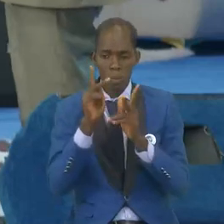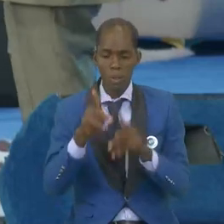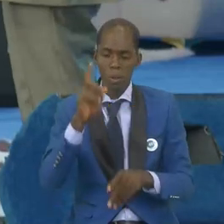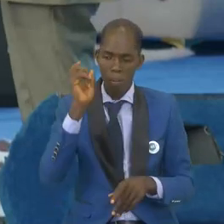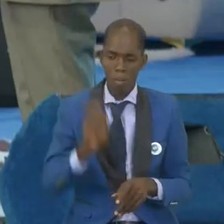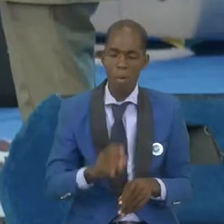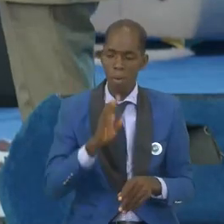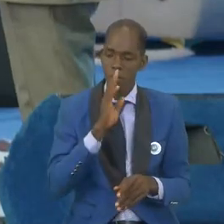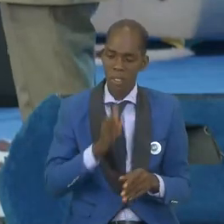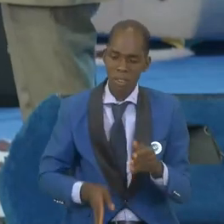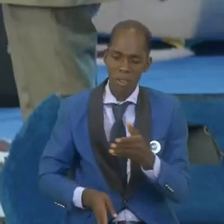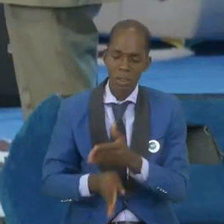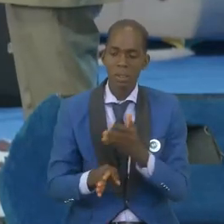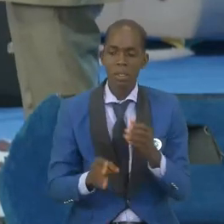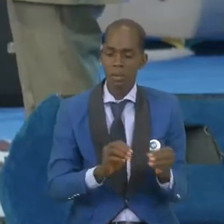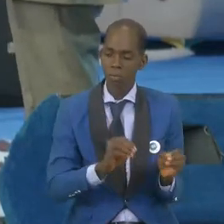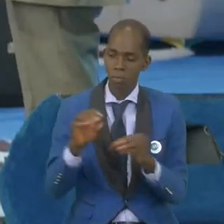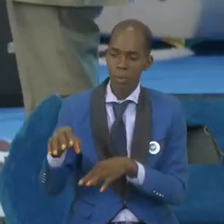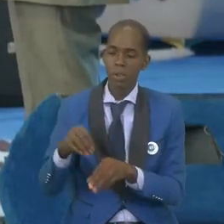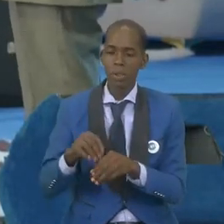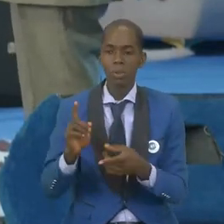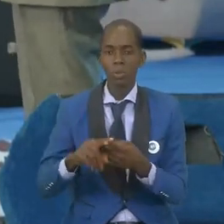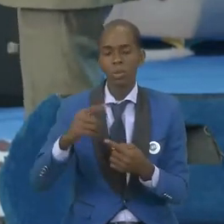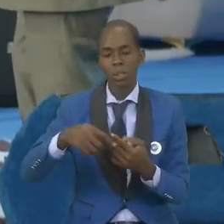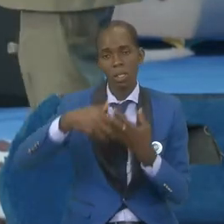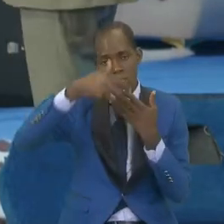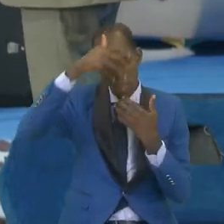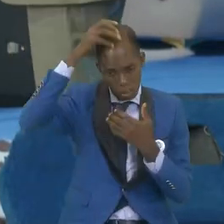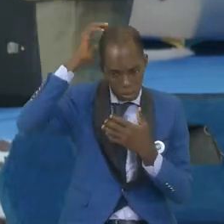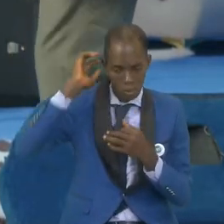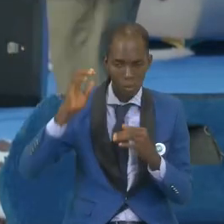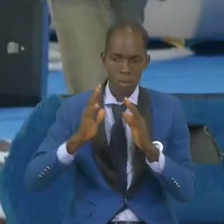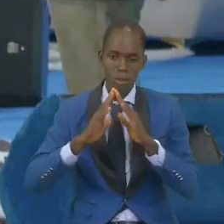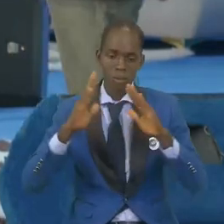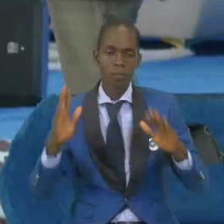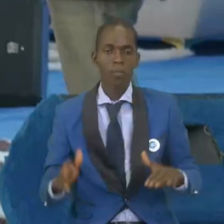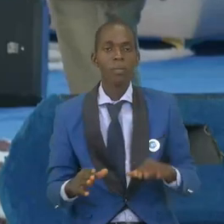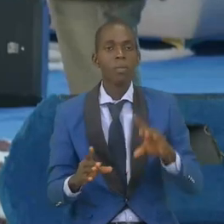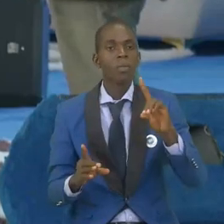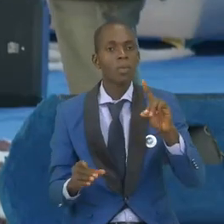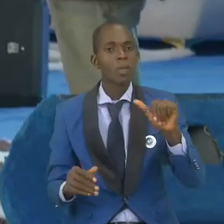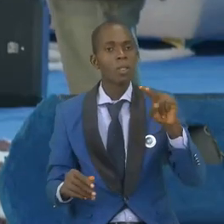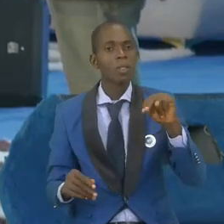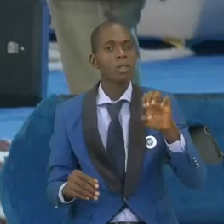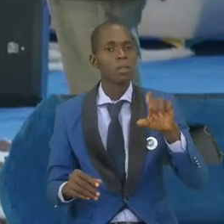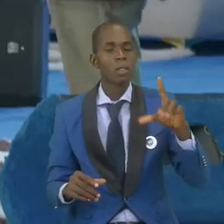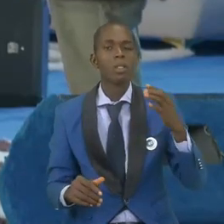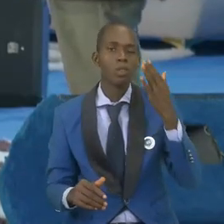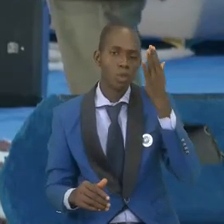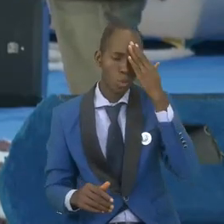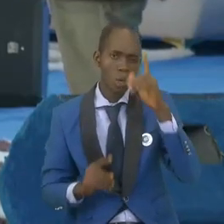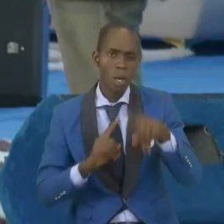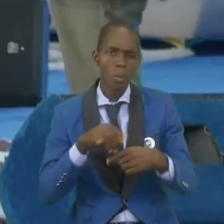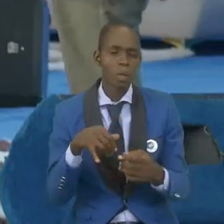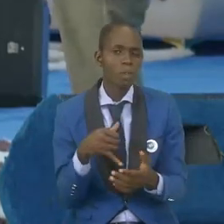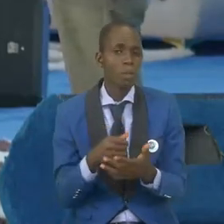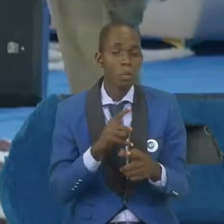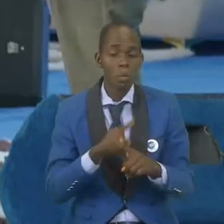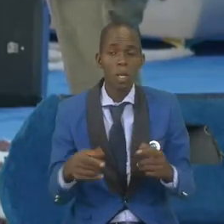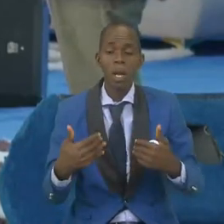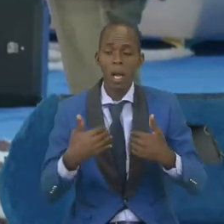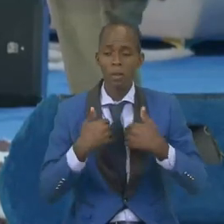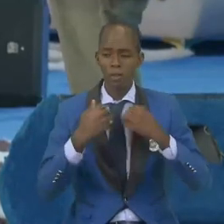sauf toi au roi, il sera jeté dans la fosse au lion. Daniel le savait,